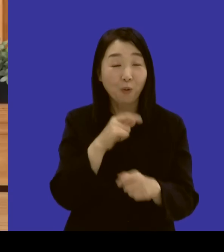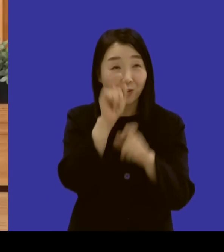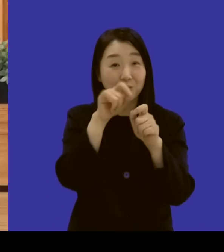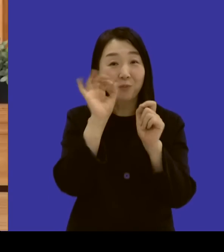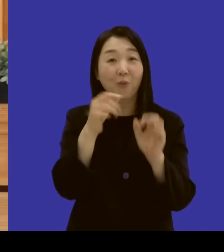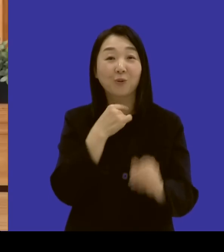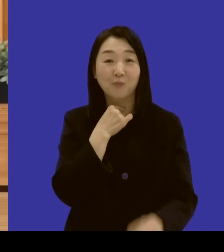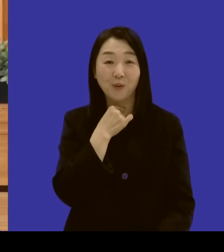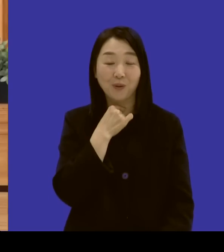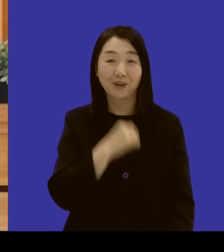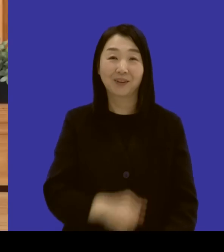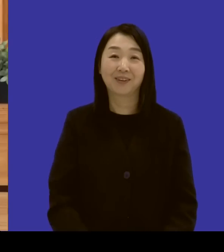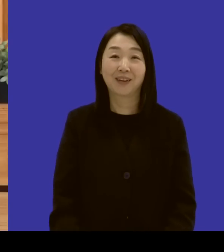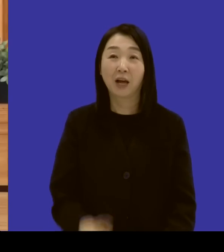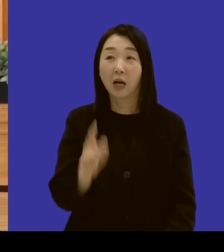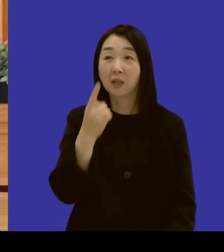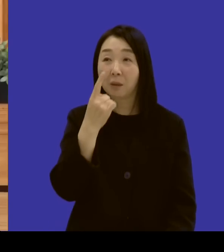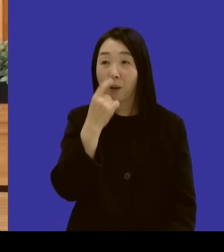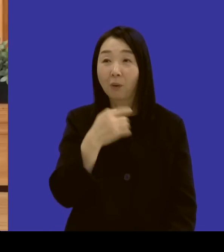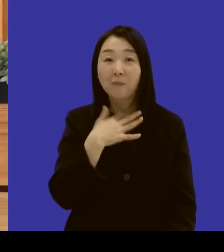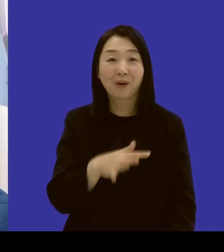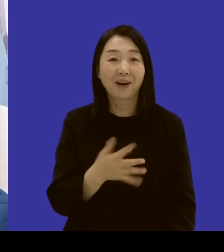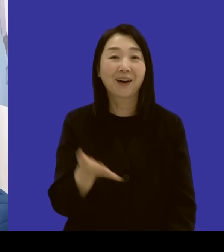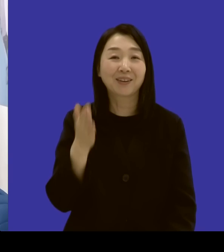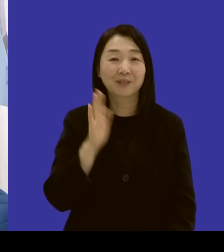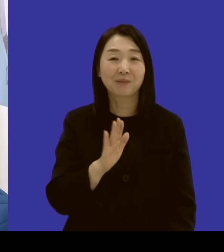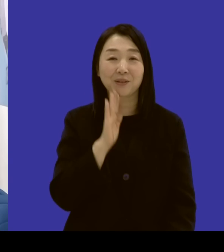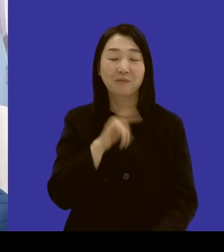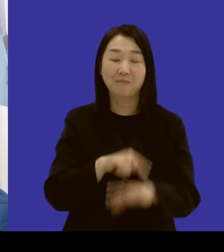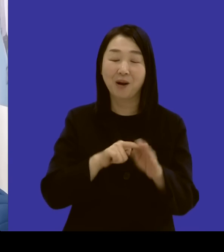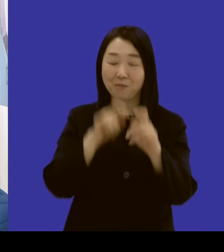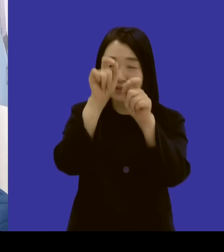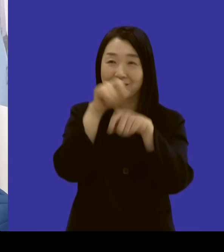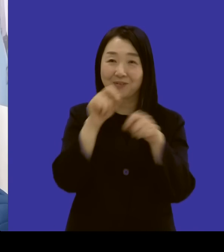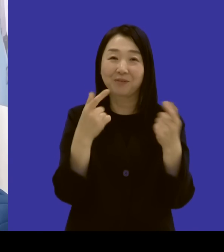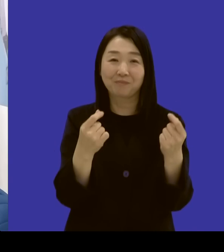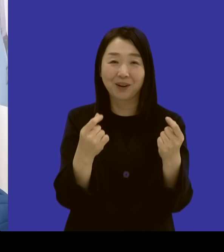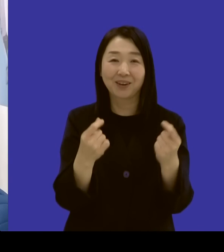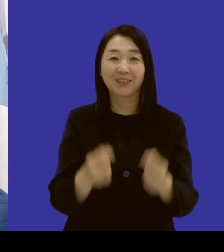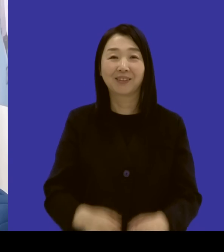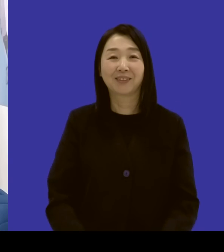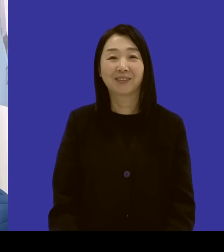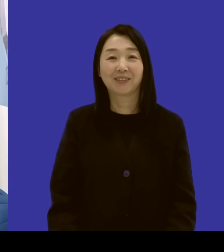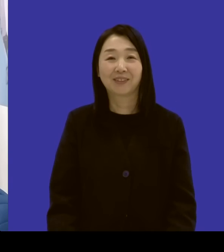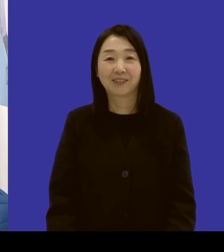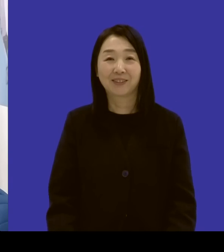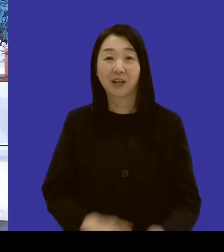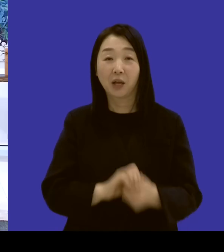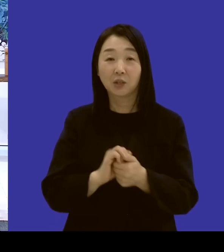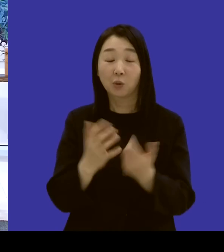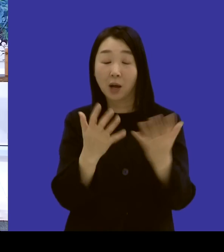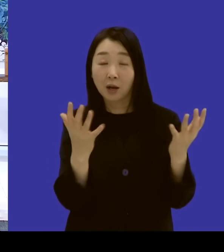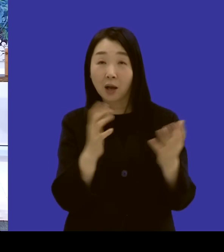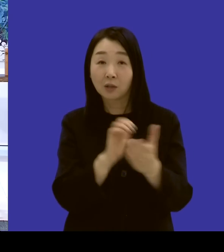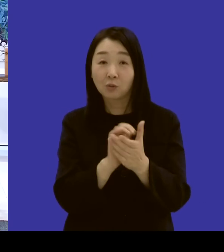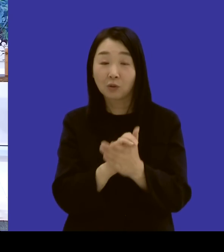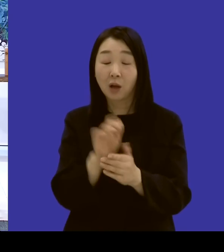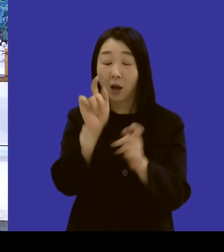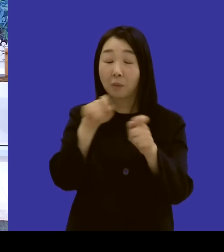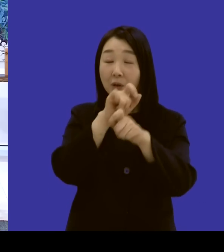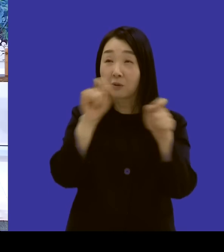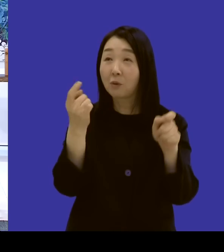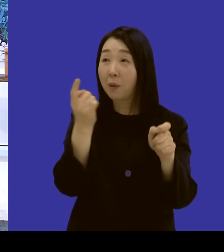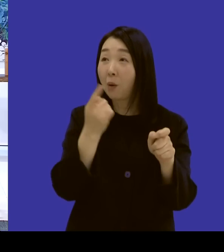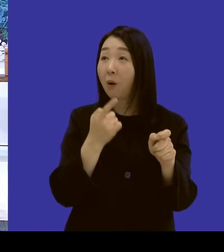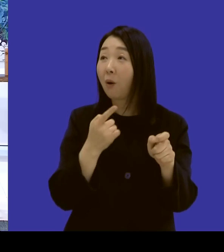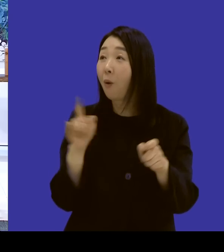저희 편집할 때 하나도 배운 것도 없는데도 그냥 정말 마음으로 지휘하는 거고 성가대 성악한 친구들이 선생님 합창 지휘 어디서